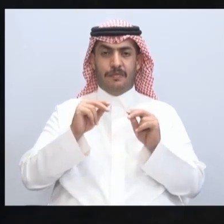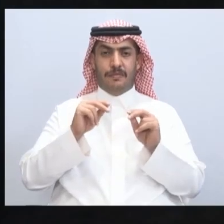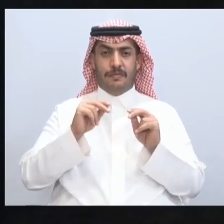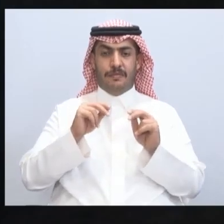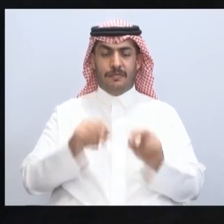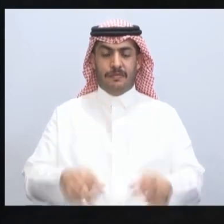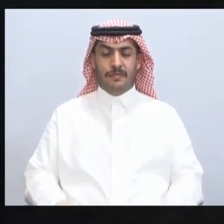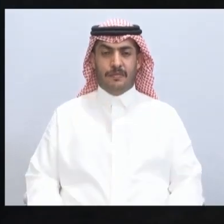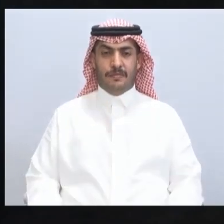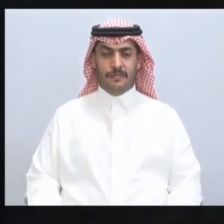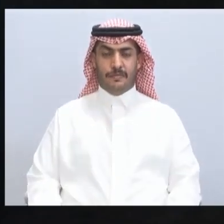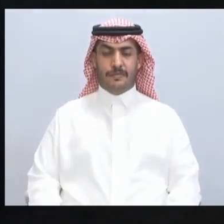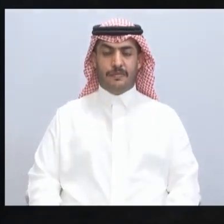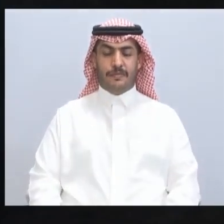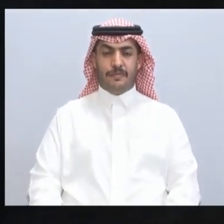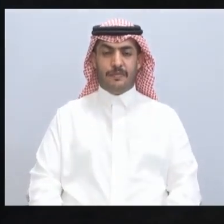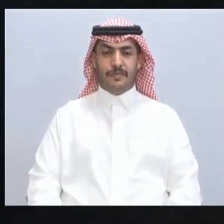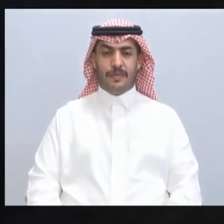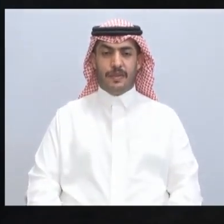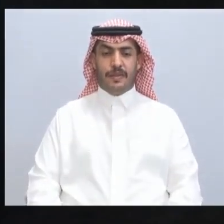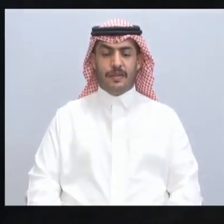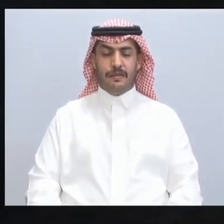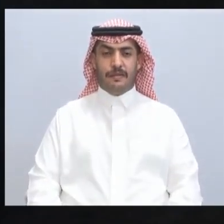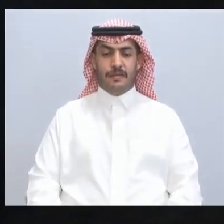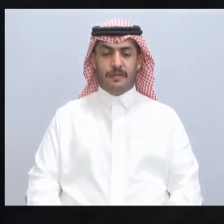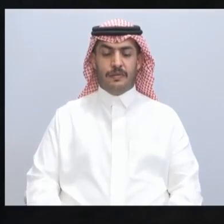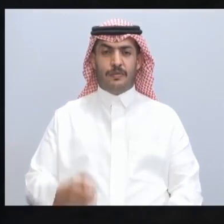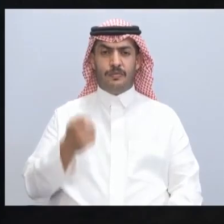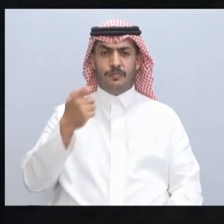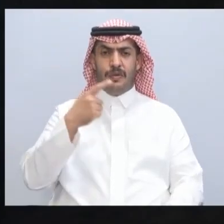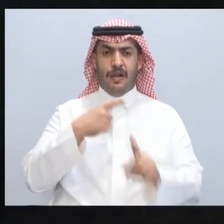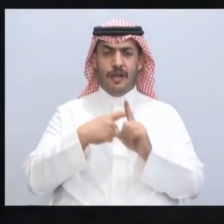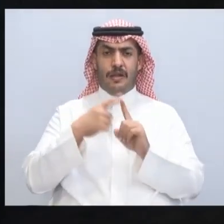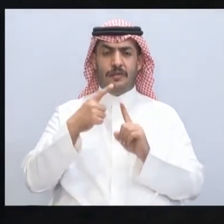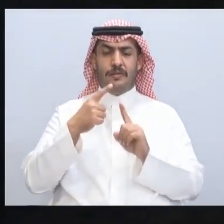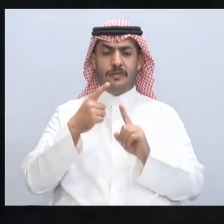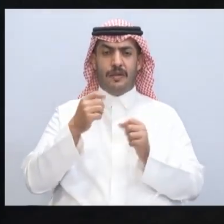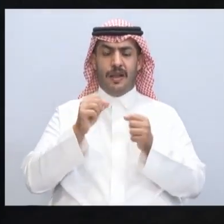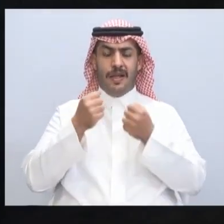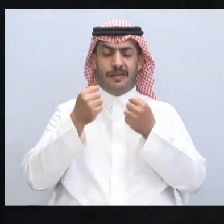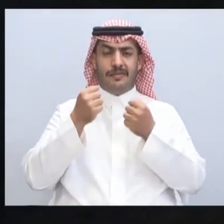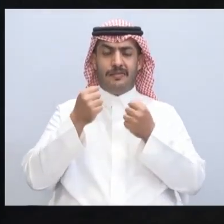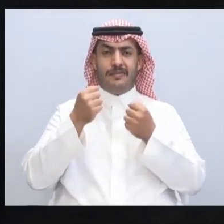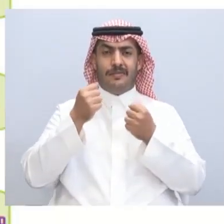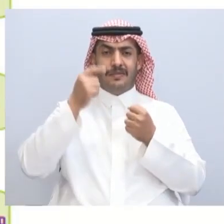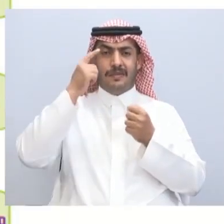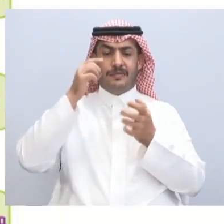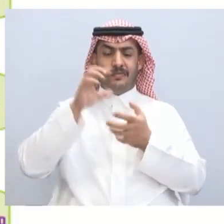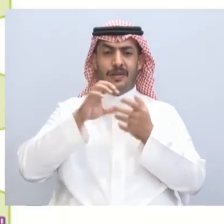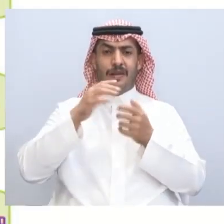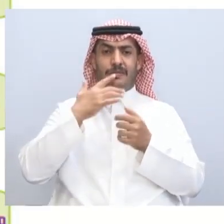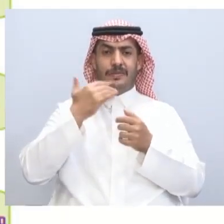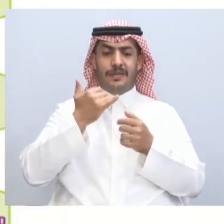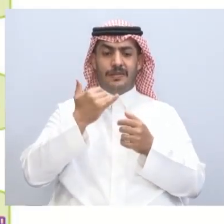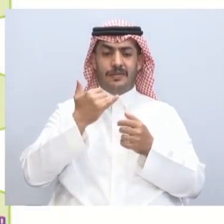مثل مبدعين بارك الله فيكم سرعه الغضب والانفعال حيال المشاكل